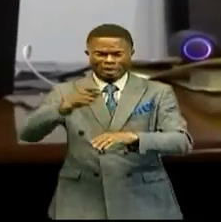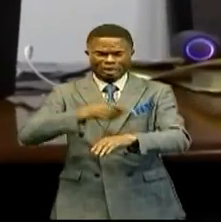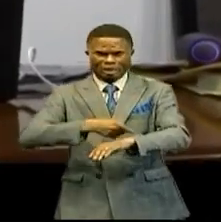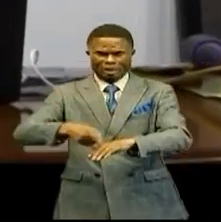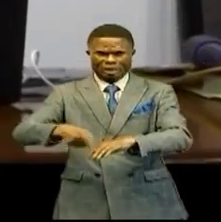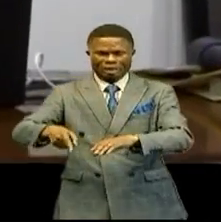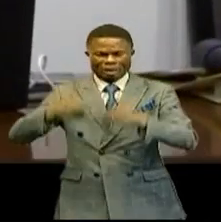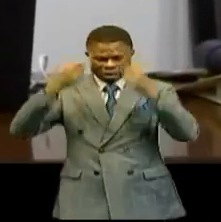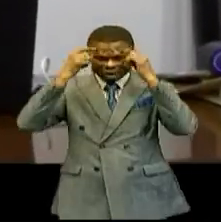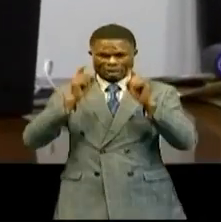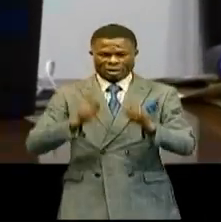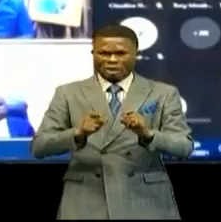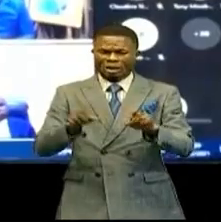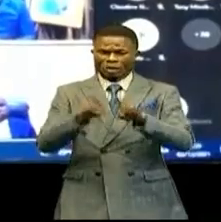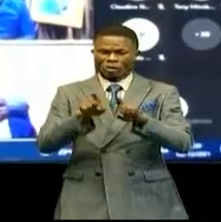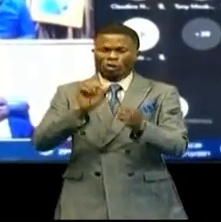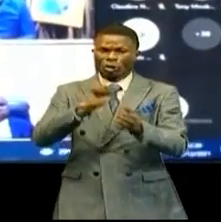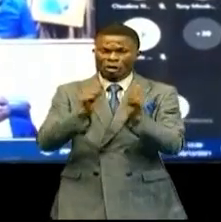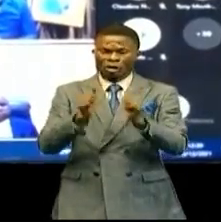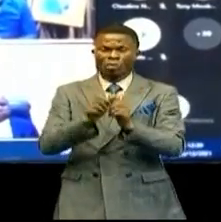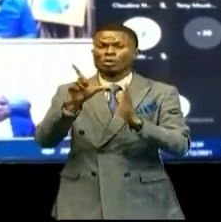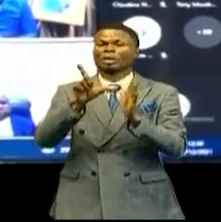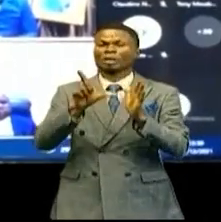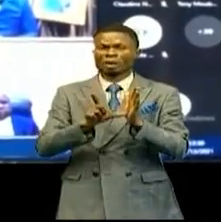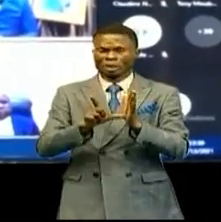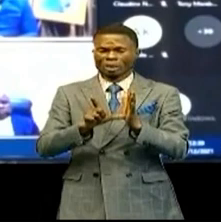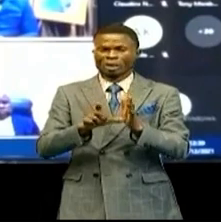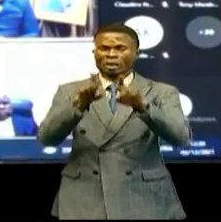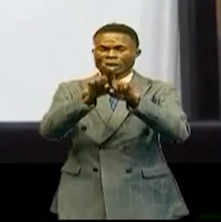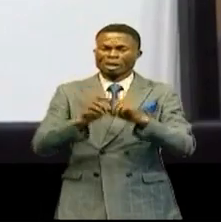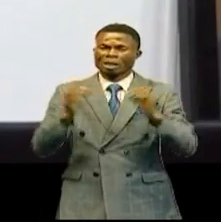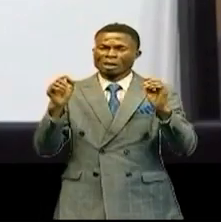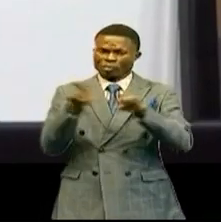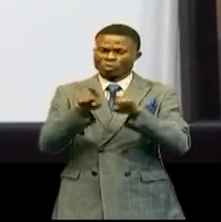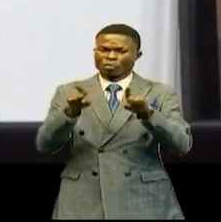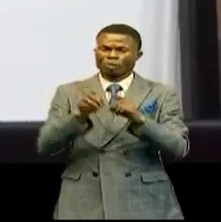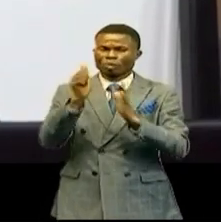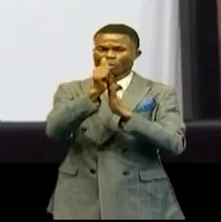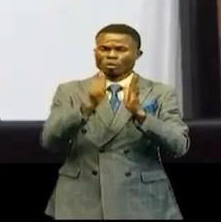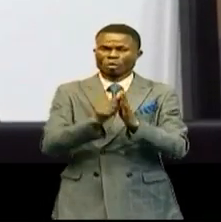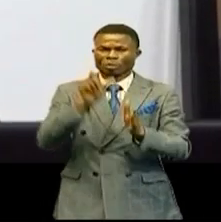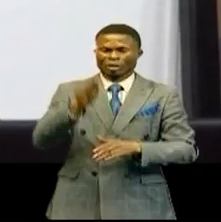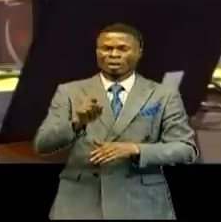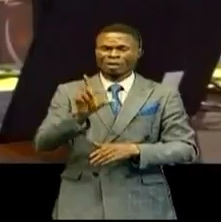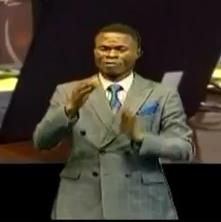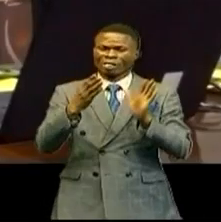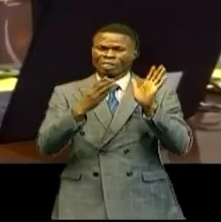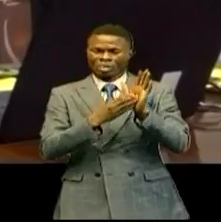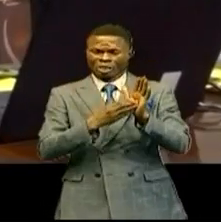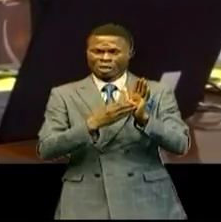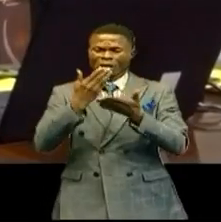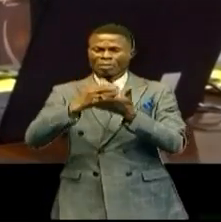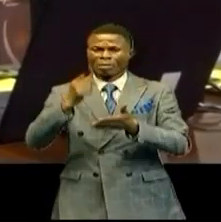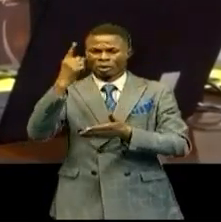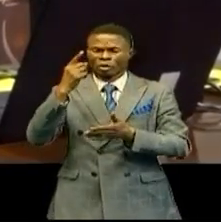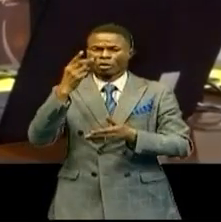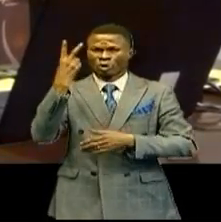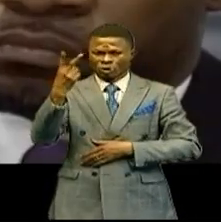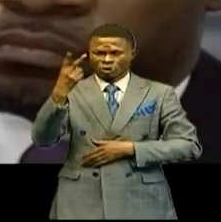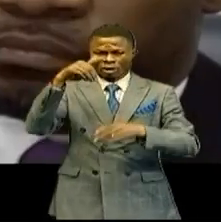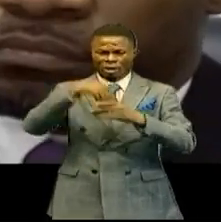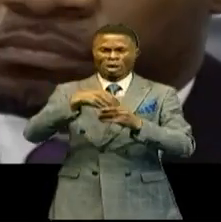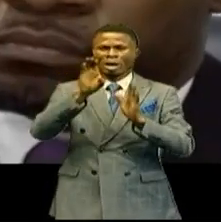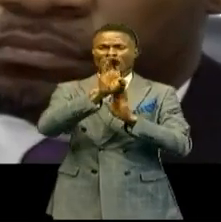des mesures qui relèvent du domaine de la loi, et ce, conformément à l'article 129, alinéa 1 et 2 de la